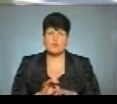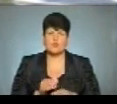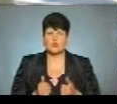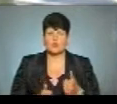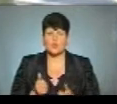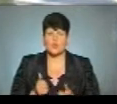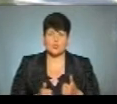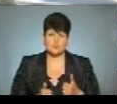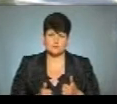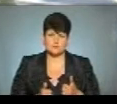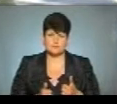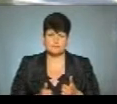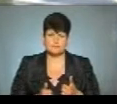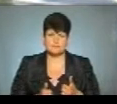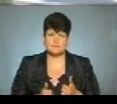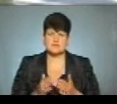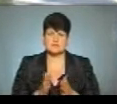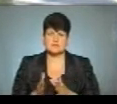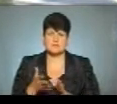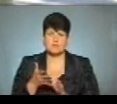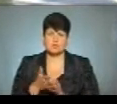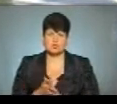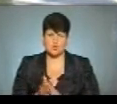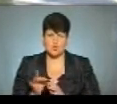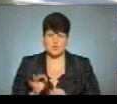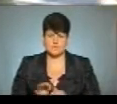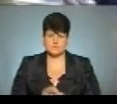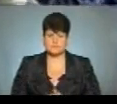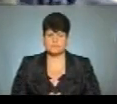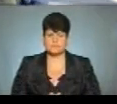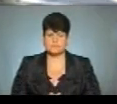проводити конкурс через систему ProZorro.